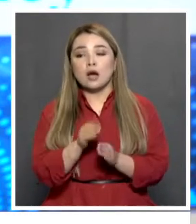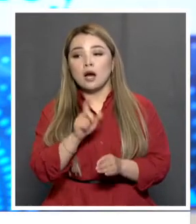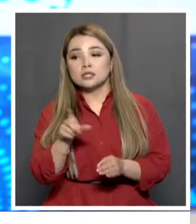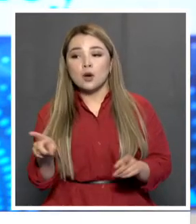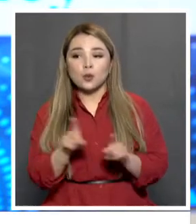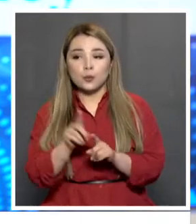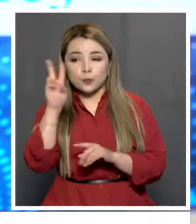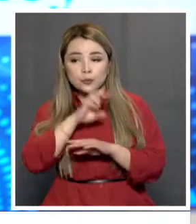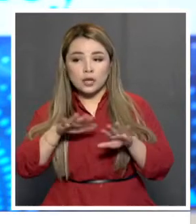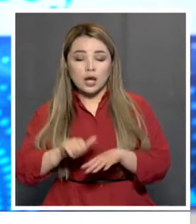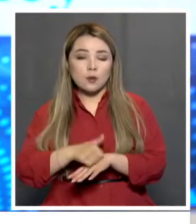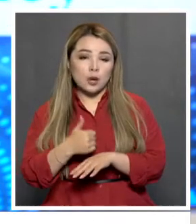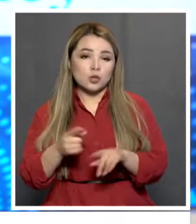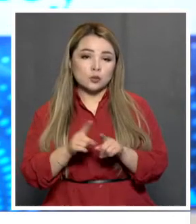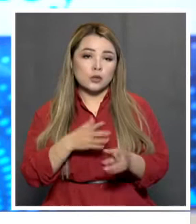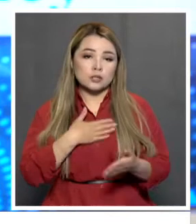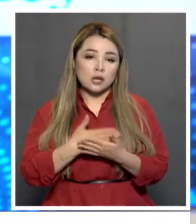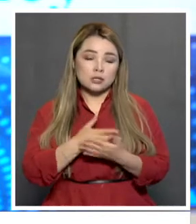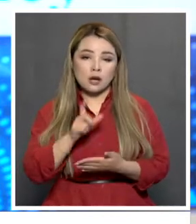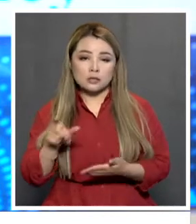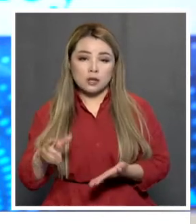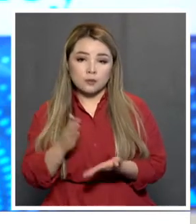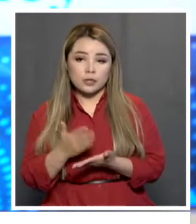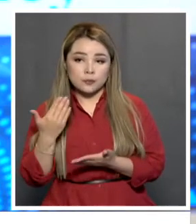азаматтардың мемлекетті басқару ісіне атсалысуы,